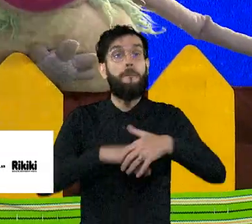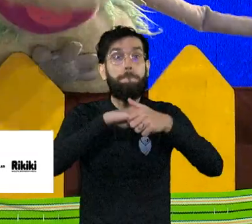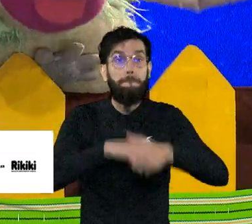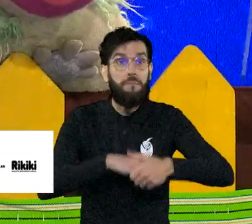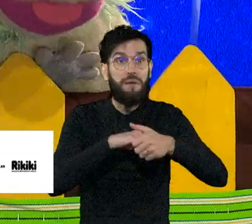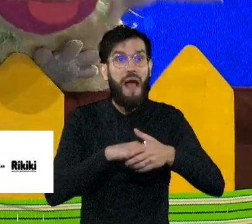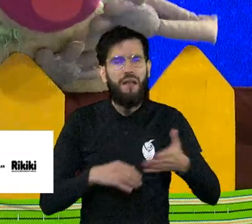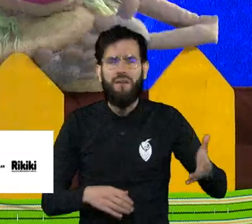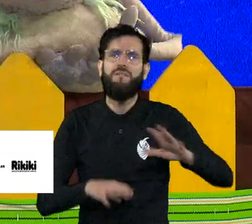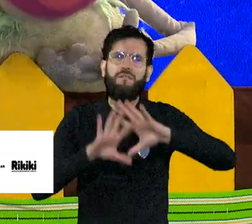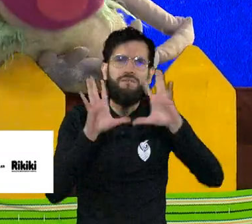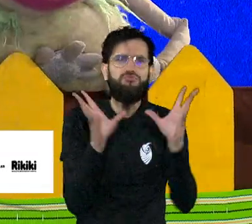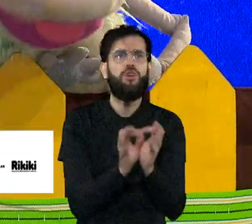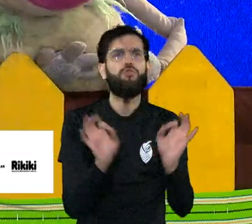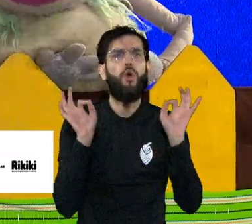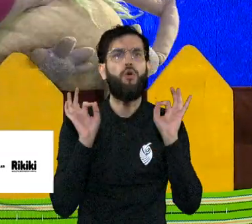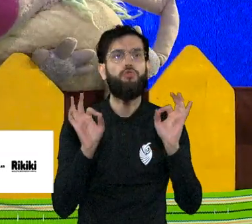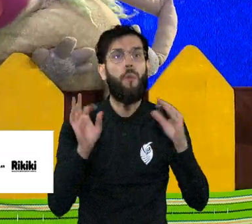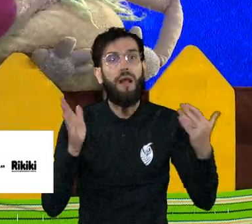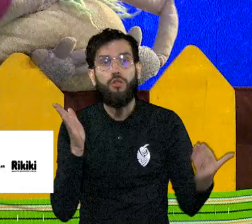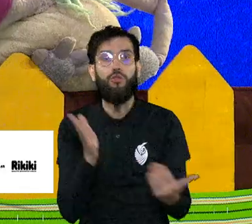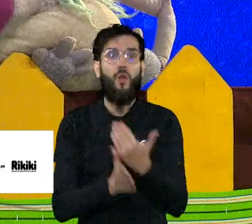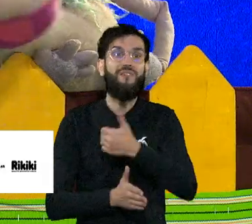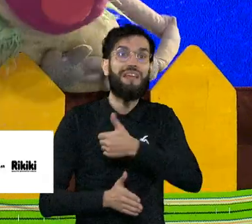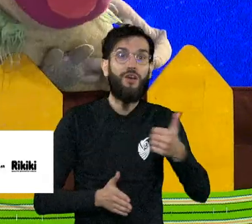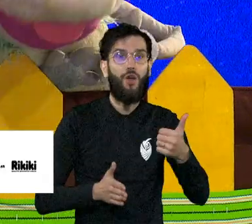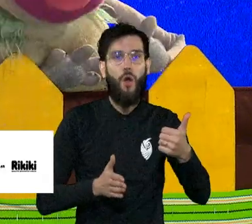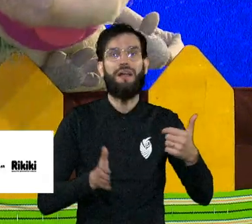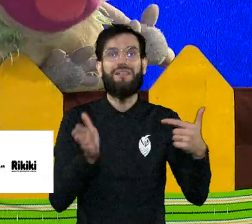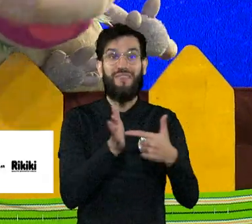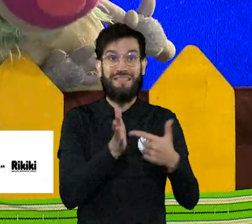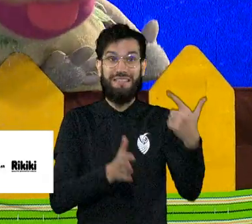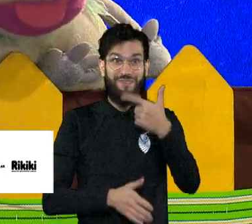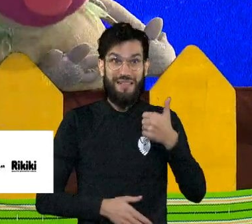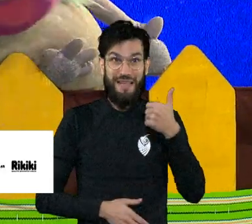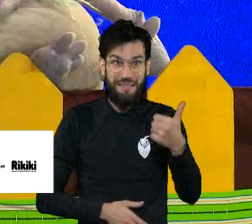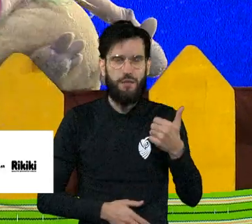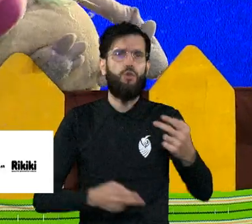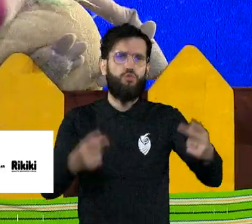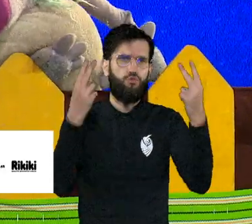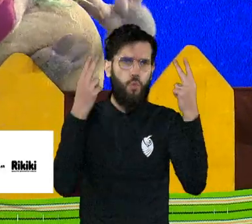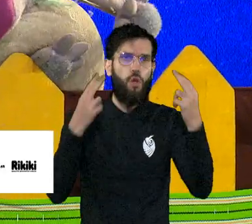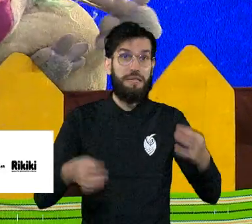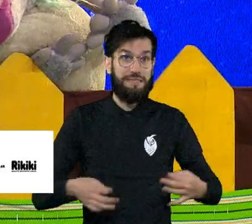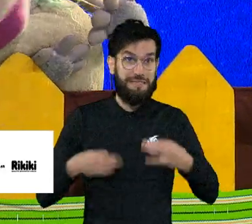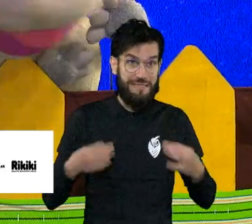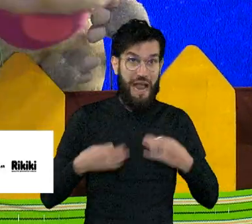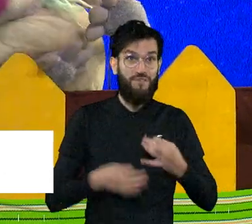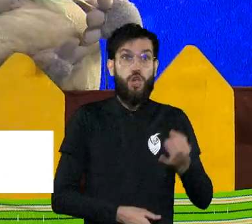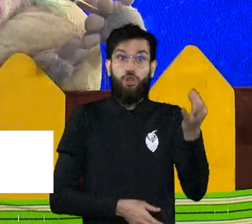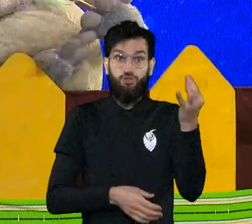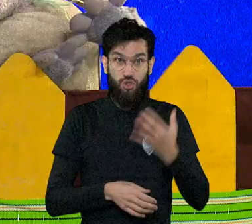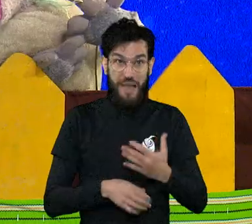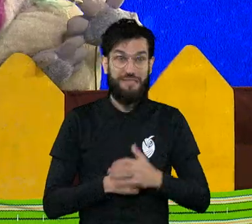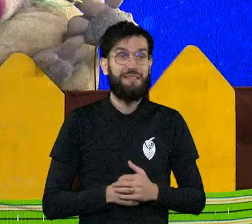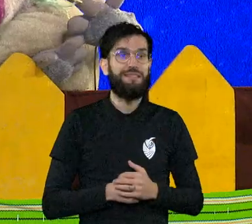vám všetko dobré v novom roku 2021, aby ste boli hlavne zdraví, šťastní a aby ste